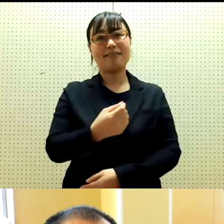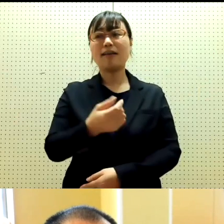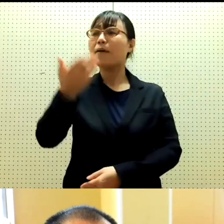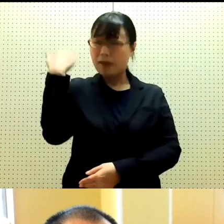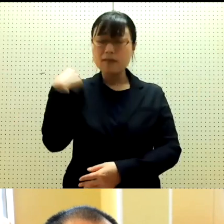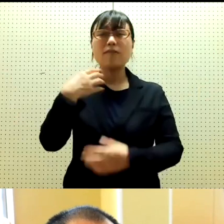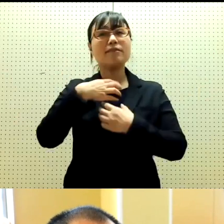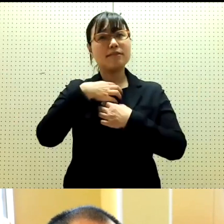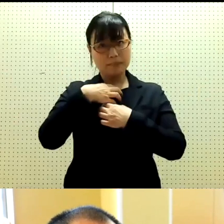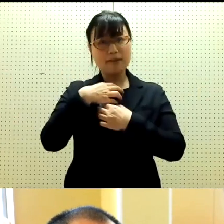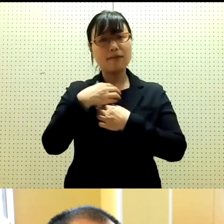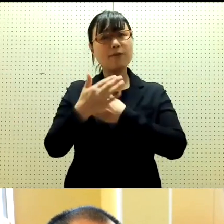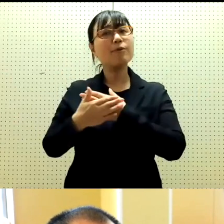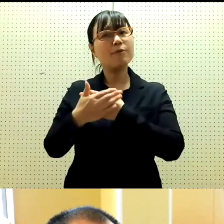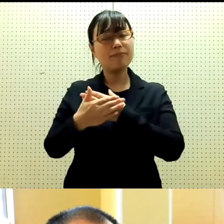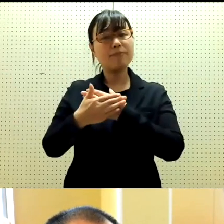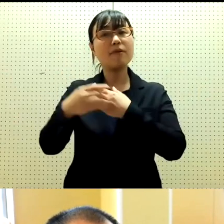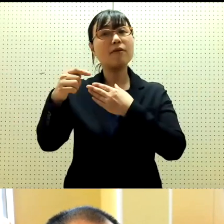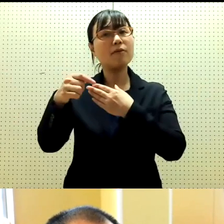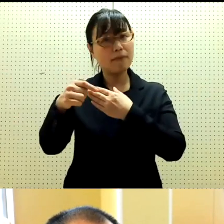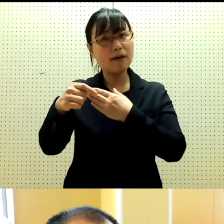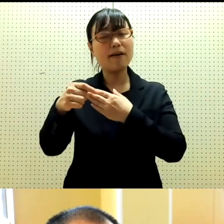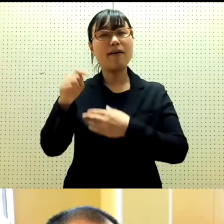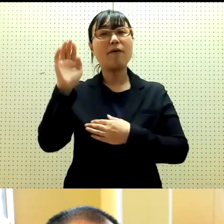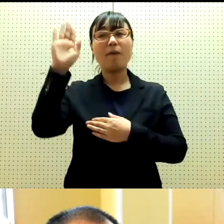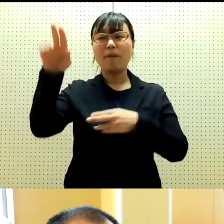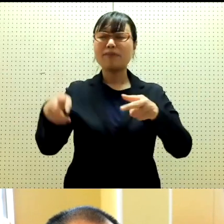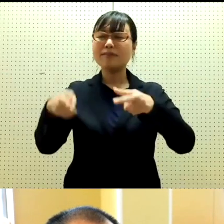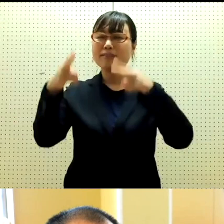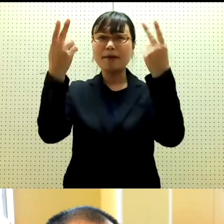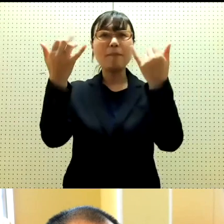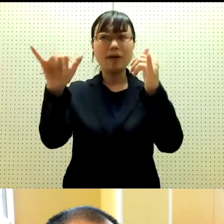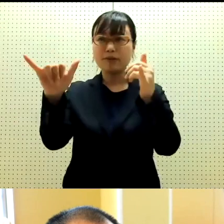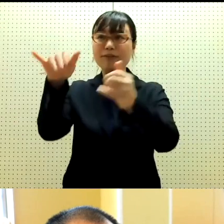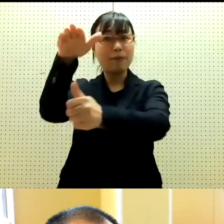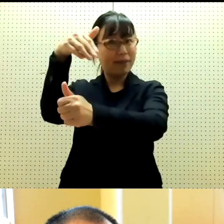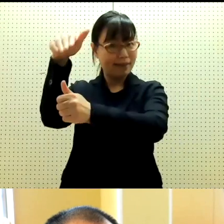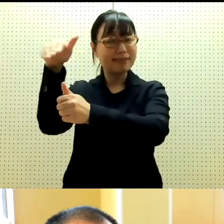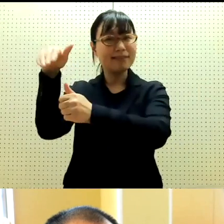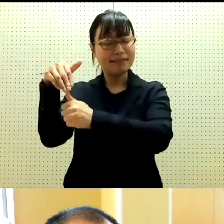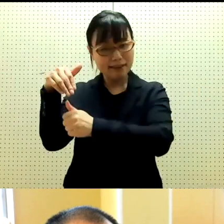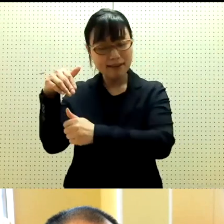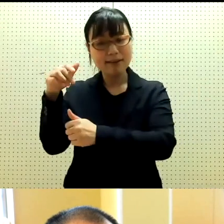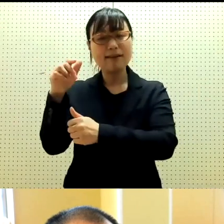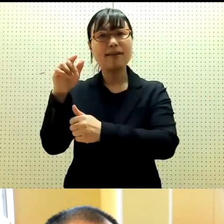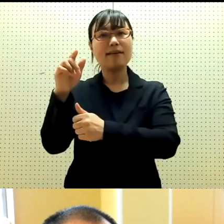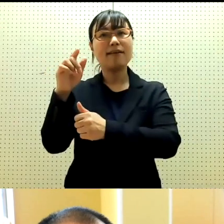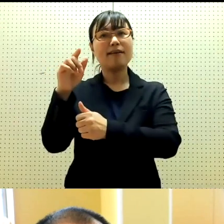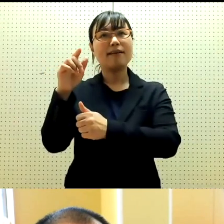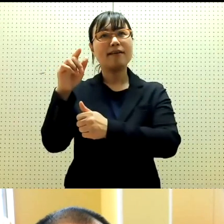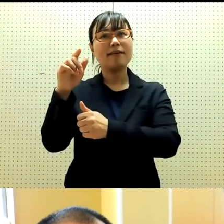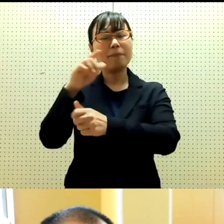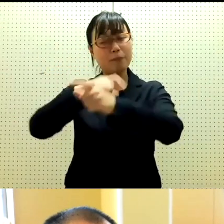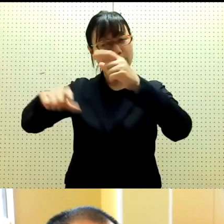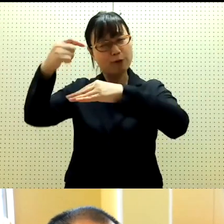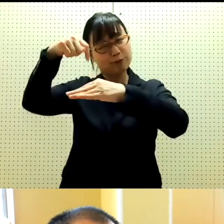ましては、今後専門家の方々をお招きしてです、もっと掘り下げて話